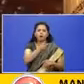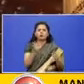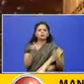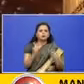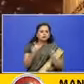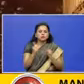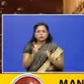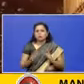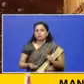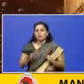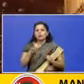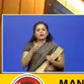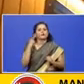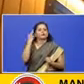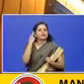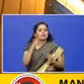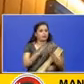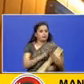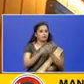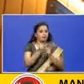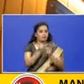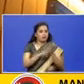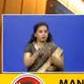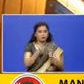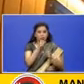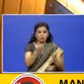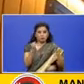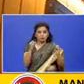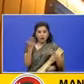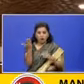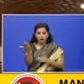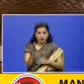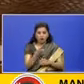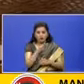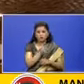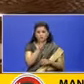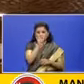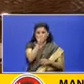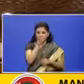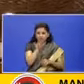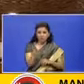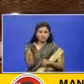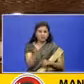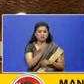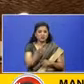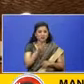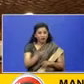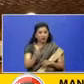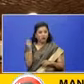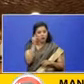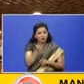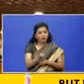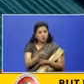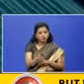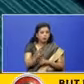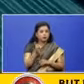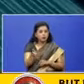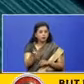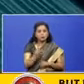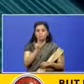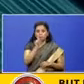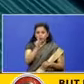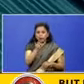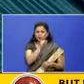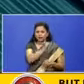इसी कारण मंजूर जी का बिजली का बिल भी 4,000 रुपये से ज्यादा आता था। लेकिन जब